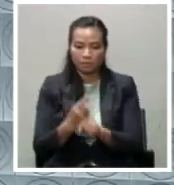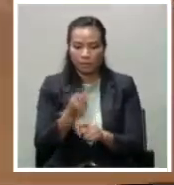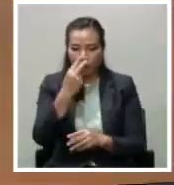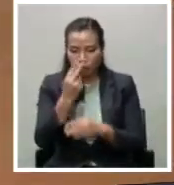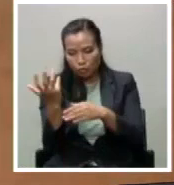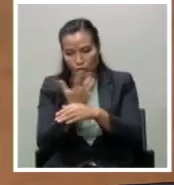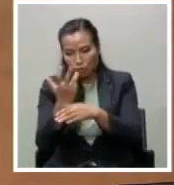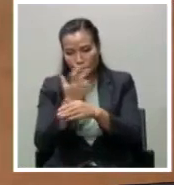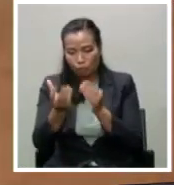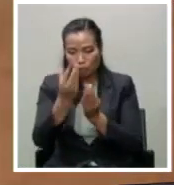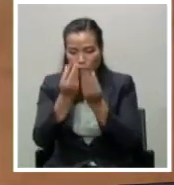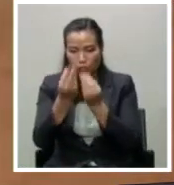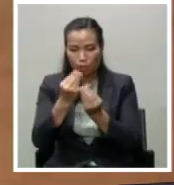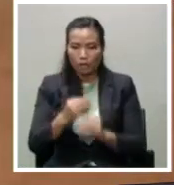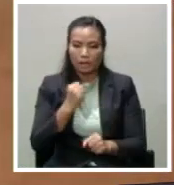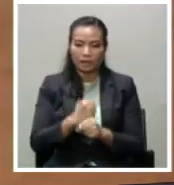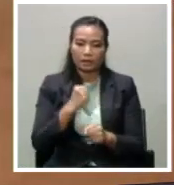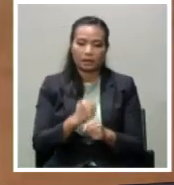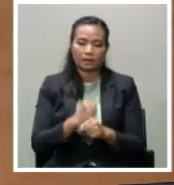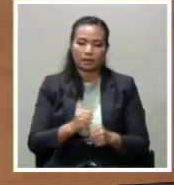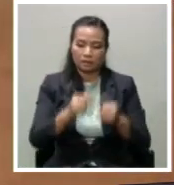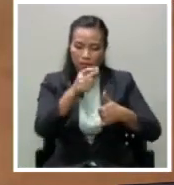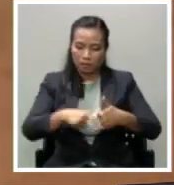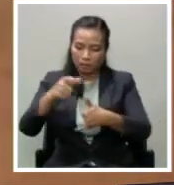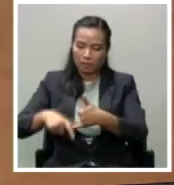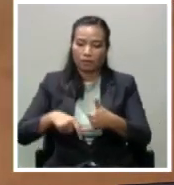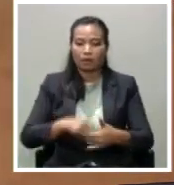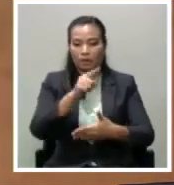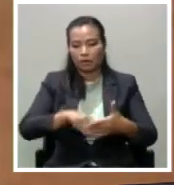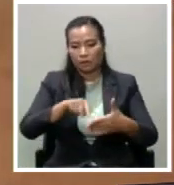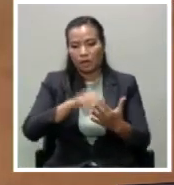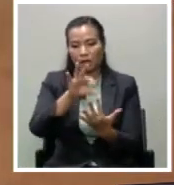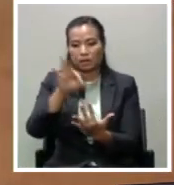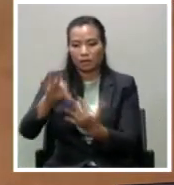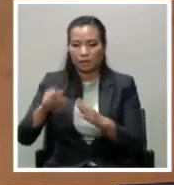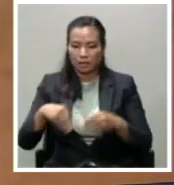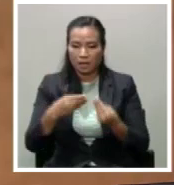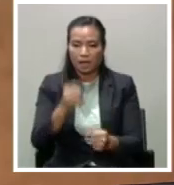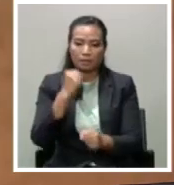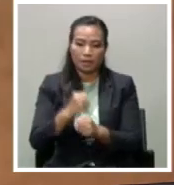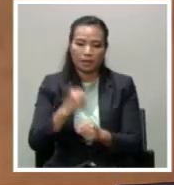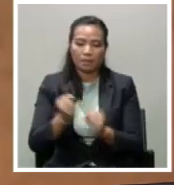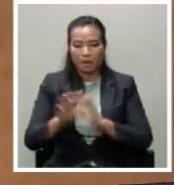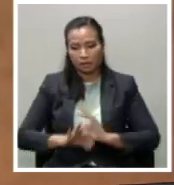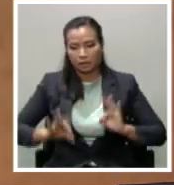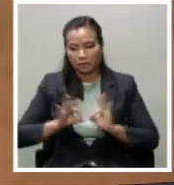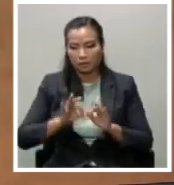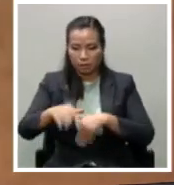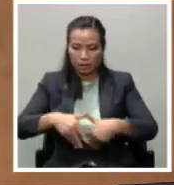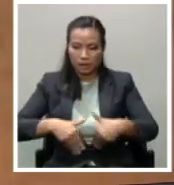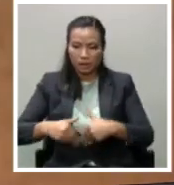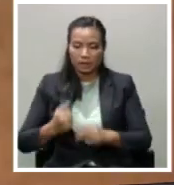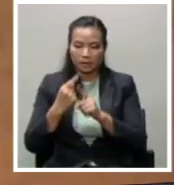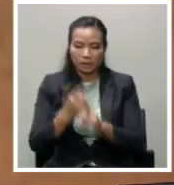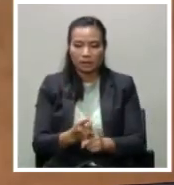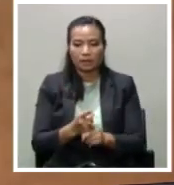านของคนที่ท่านเลือกมาท่านเป็นส่วนสำคัญมากในการช่วยติดตาม